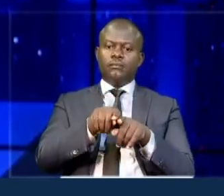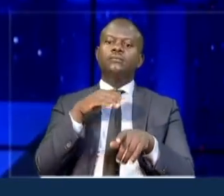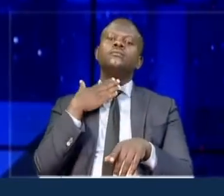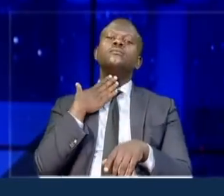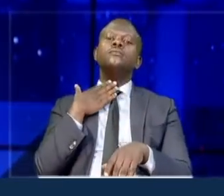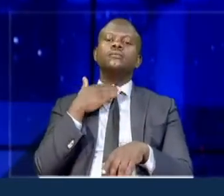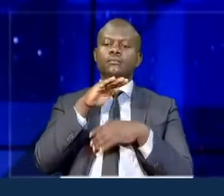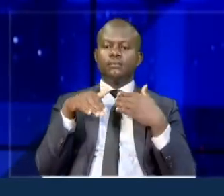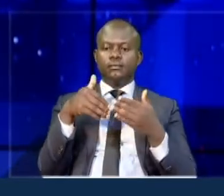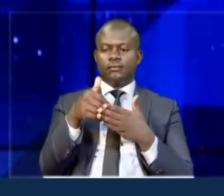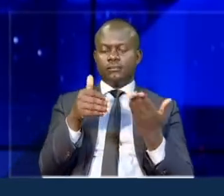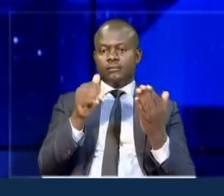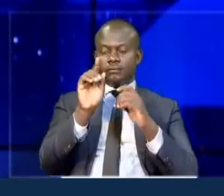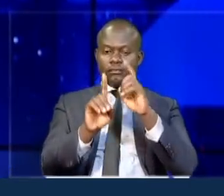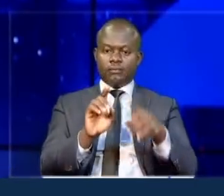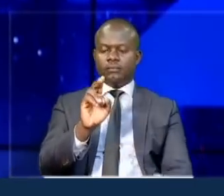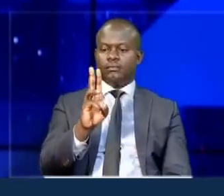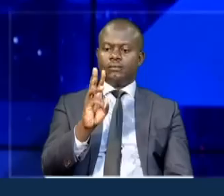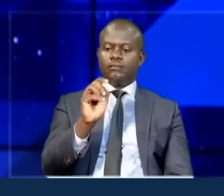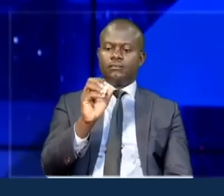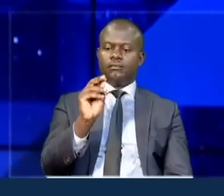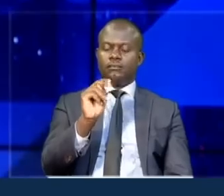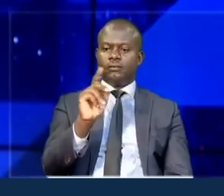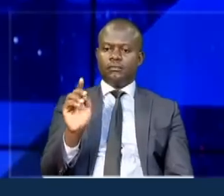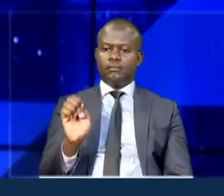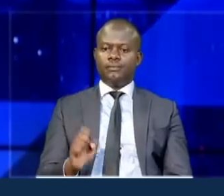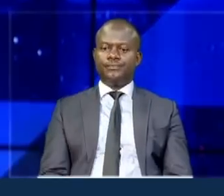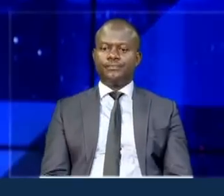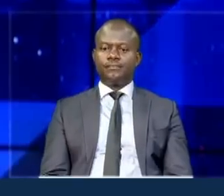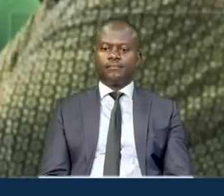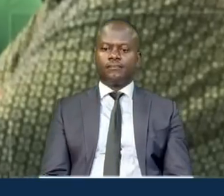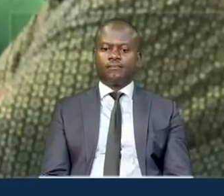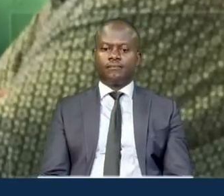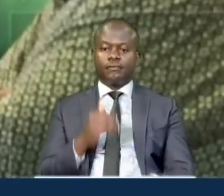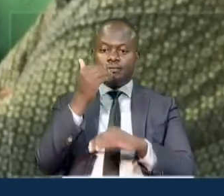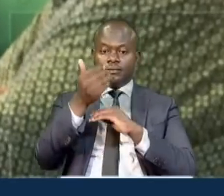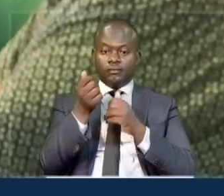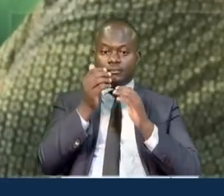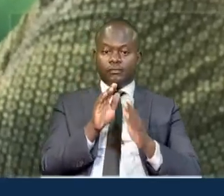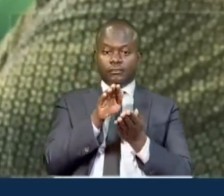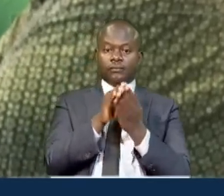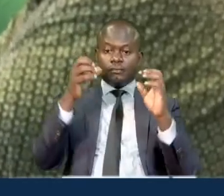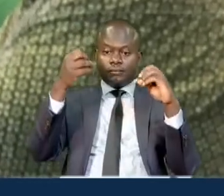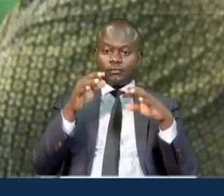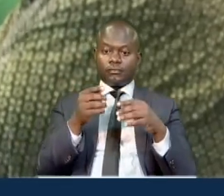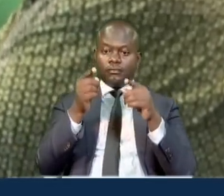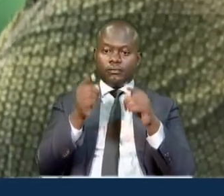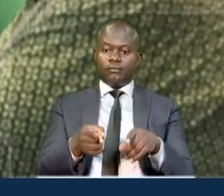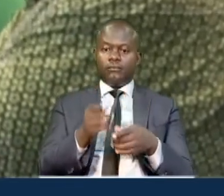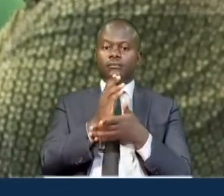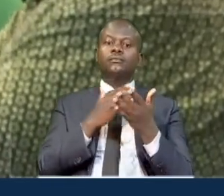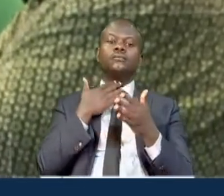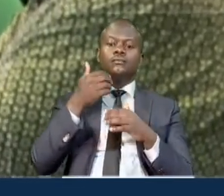abyifuza kose. Reka tubibaze uwitonze Shadia Providence. Nyuma yuko abakiriya ba banki ya Kigali bayigejejeho bimwe mu